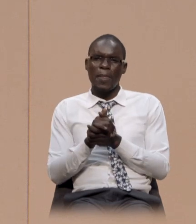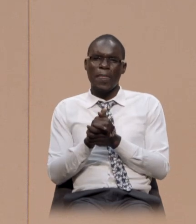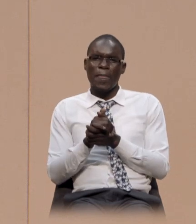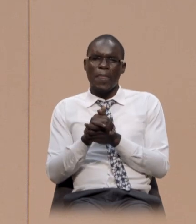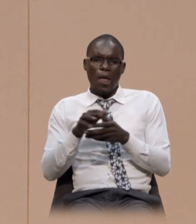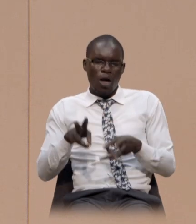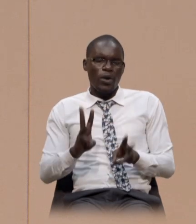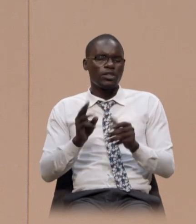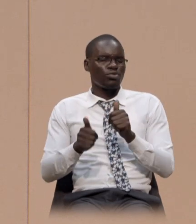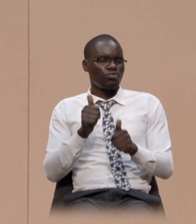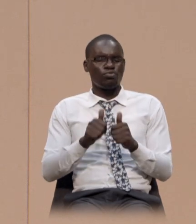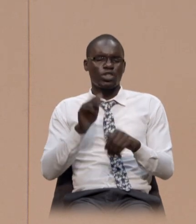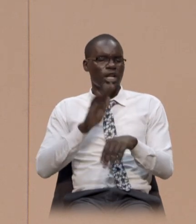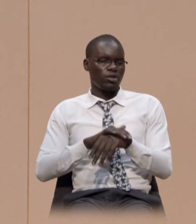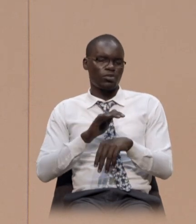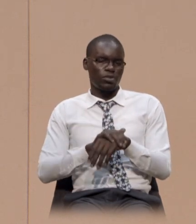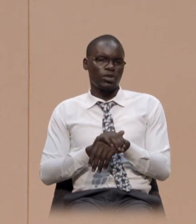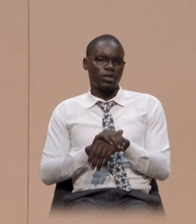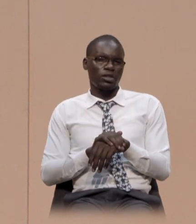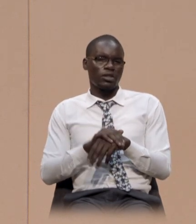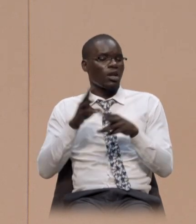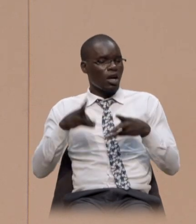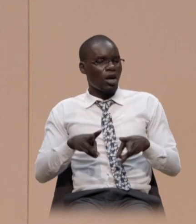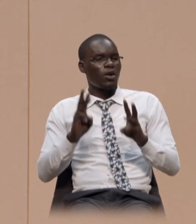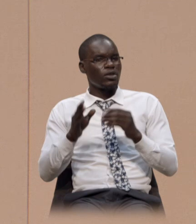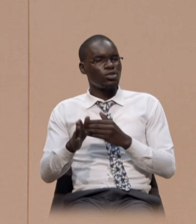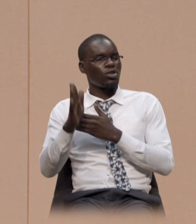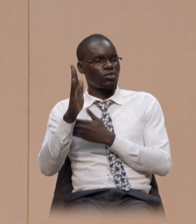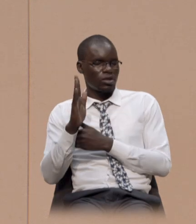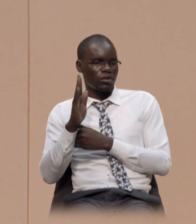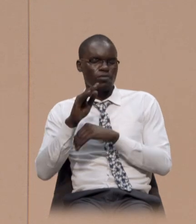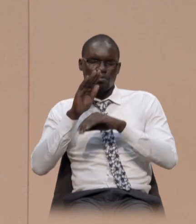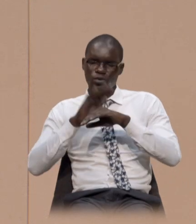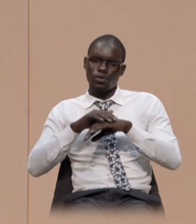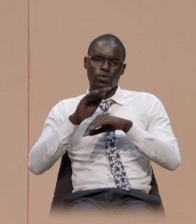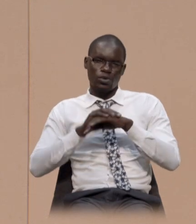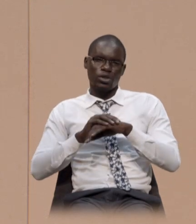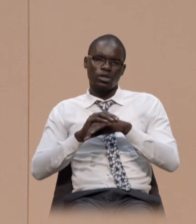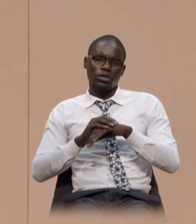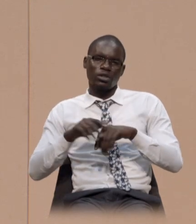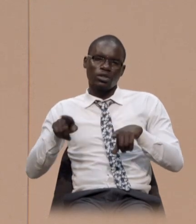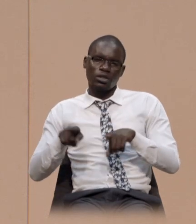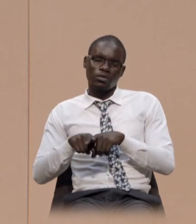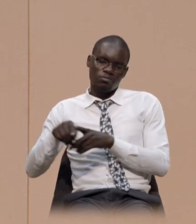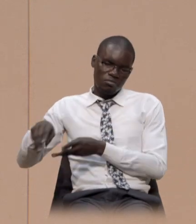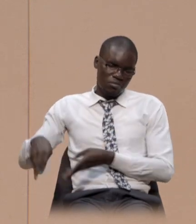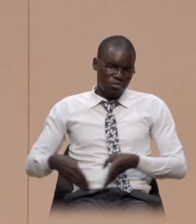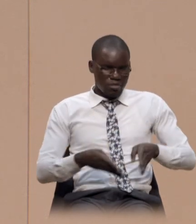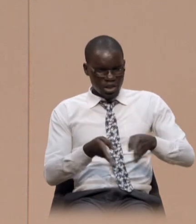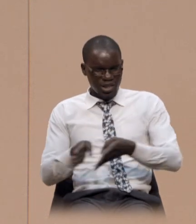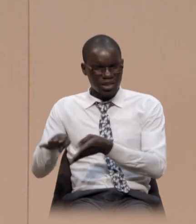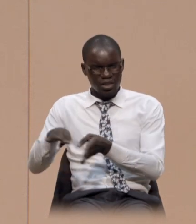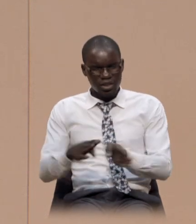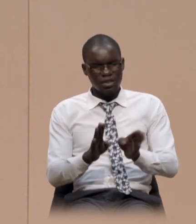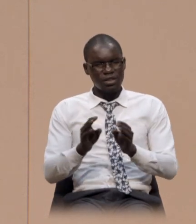ni njia za kupendeza sana. Njia za Mungu ni za kupendeza, ni mapito yake yote ni